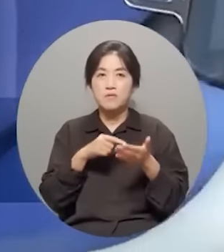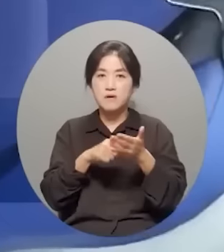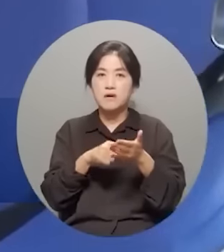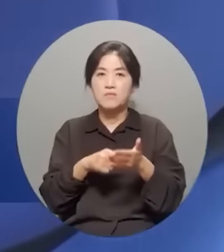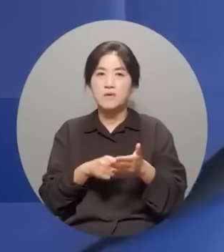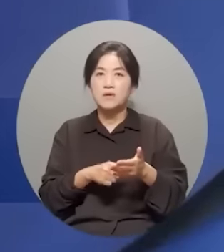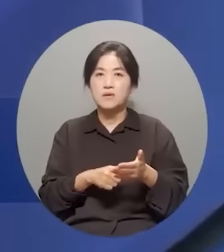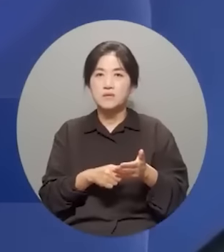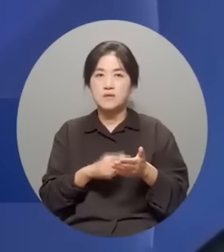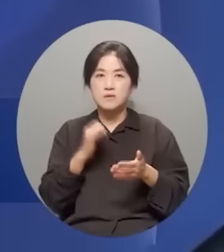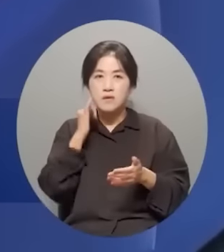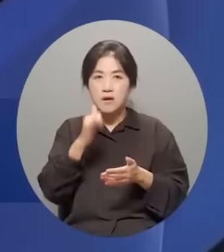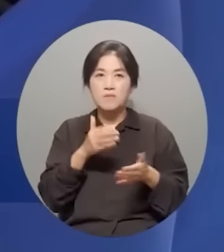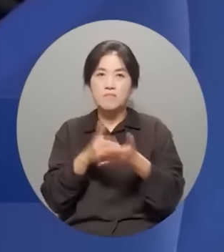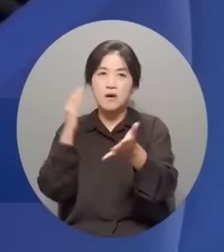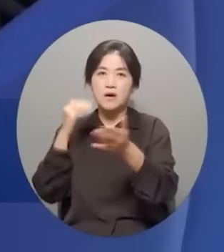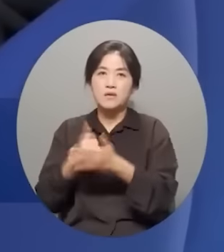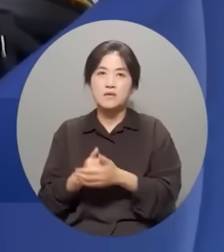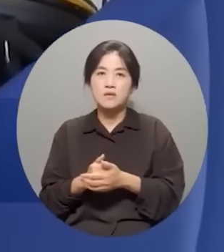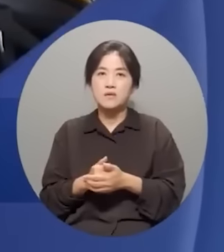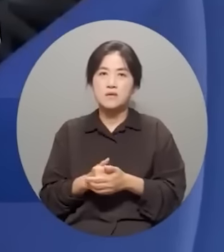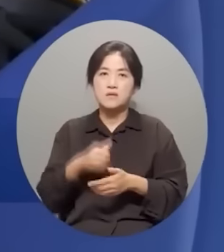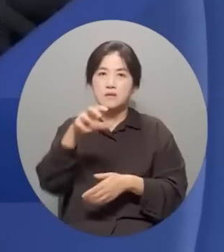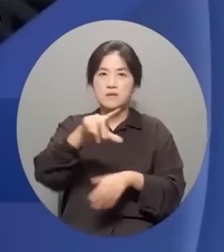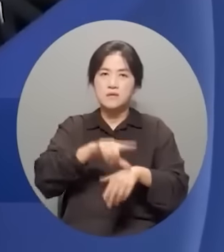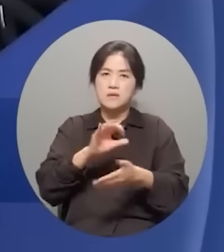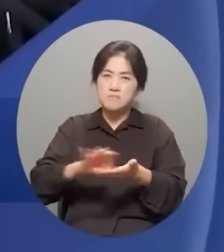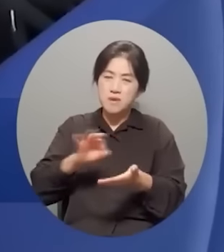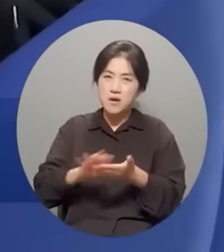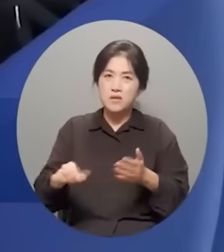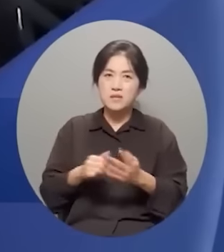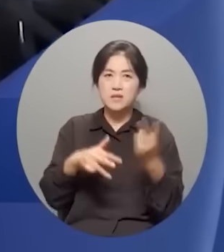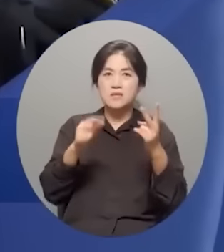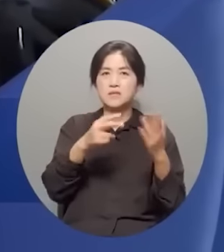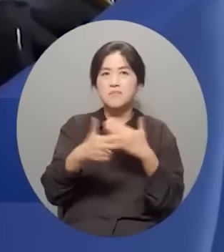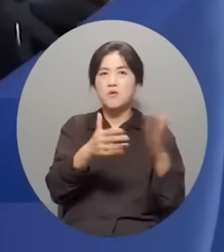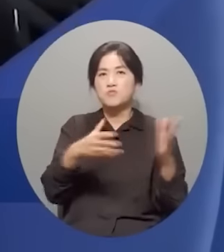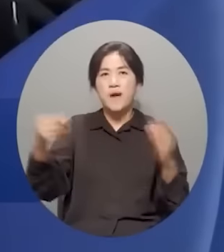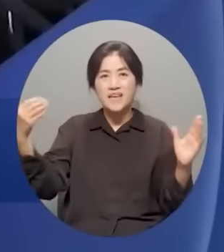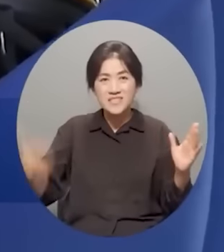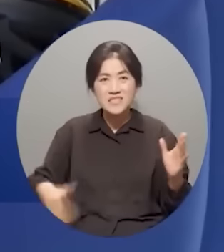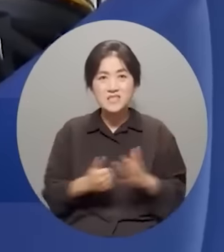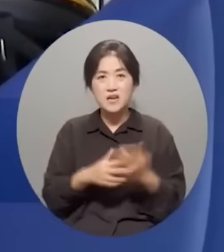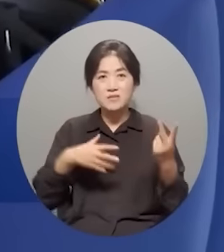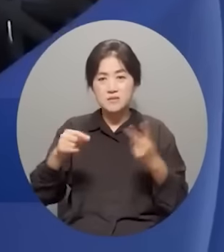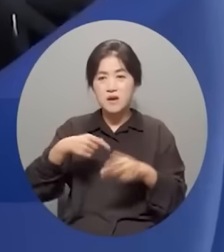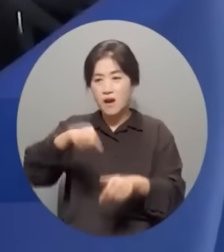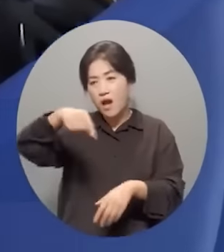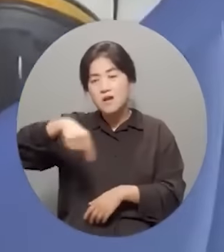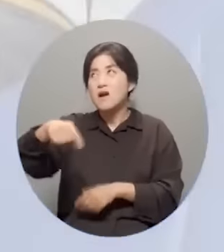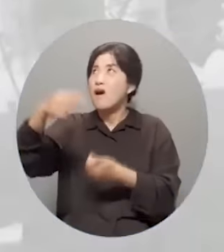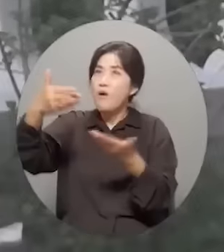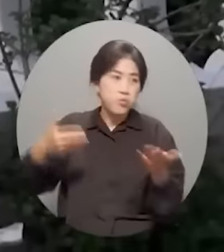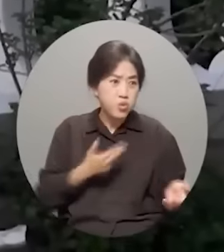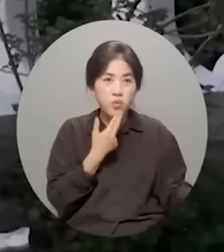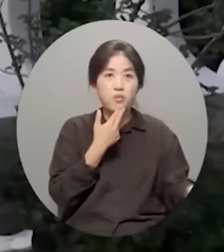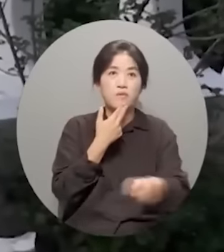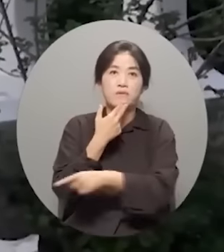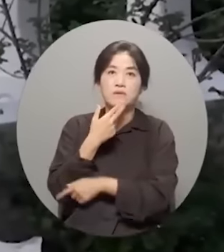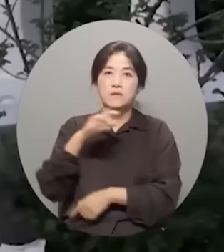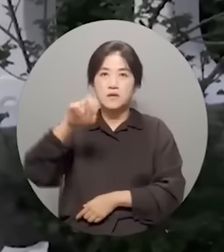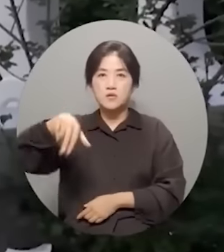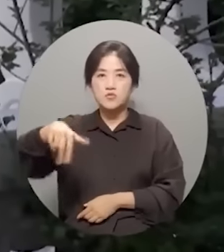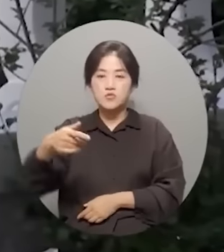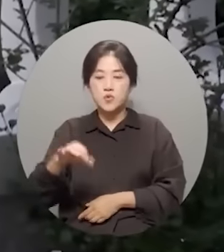현장에서 시간이 아주 많이 낭비가 되죠 지금 2차 병원이 준비가 안 된 상태에서 계속 2차 병원을 가라고 하 육종암이